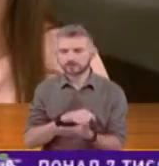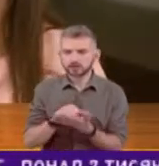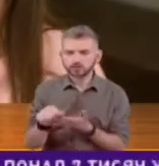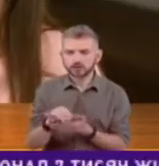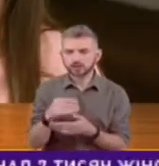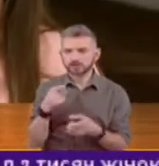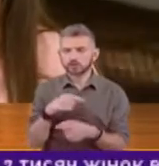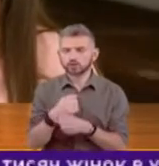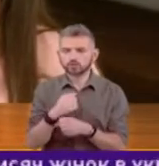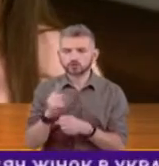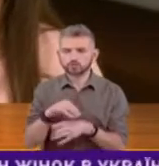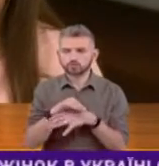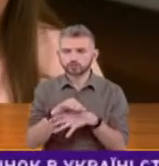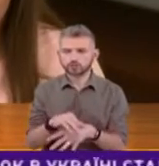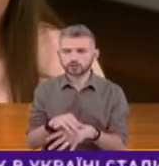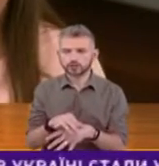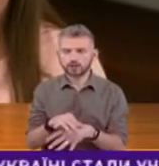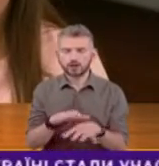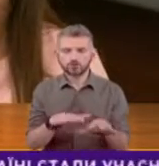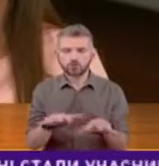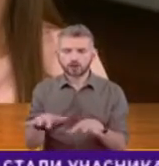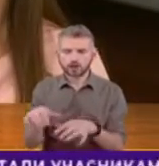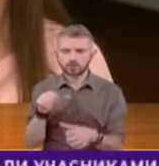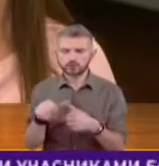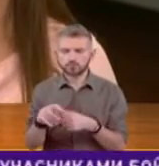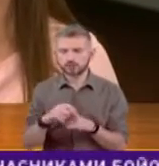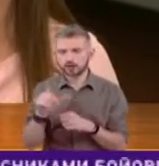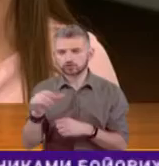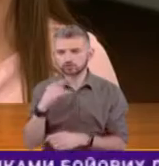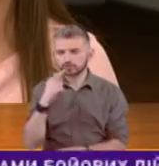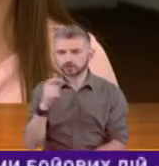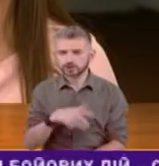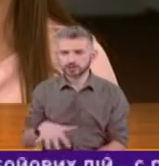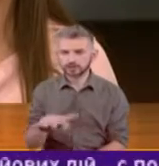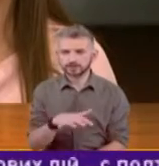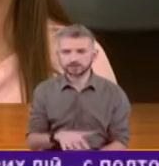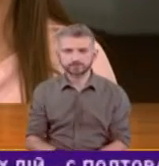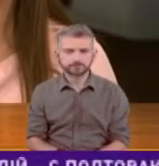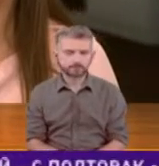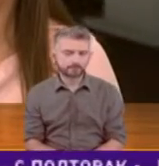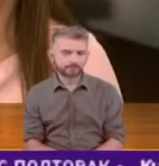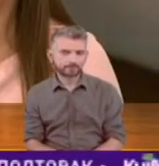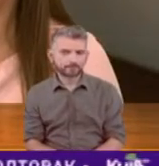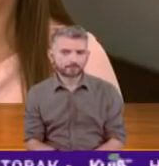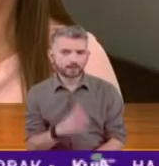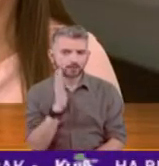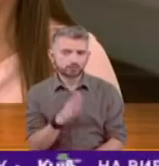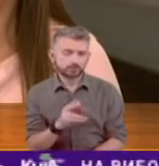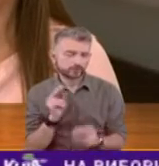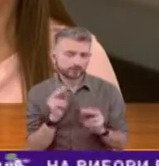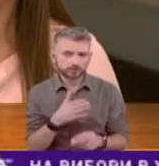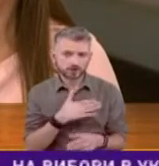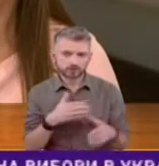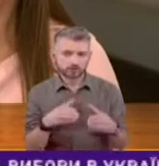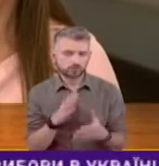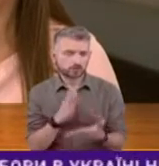приводу тих робіт, які проводяться локально саме на Райдужному і Воскресенці. Ну, будемо відверті, ну, наша